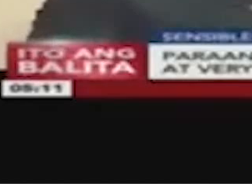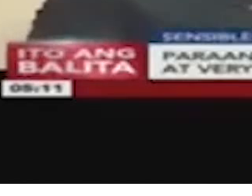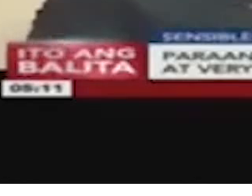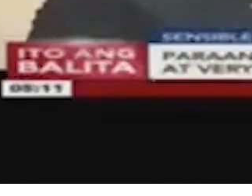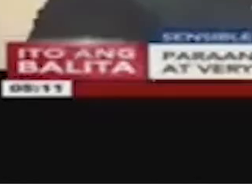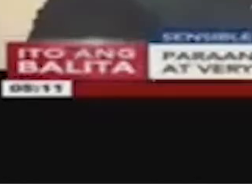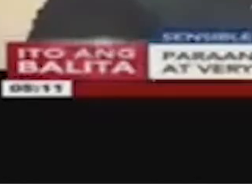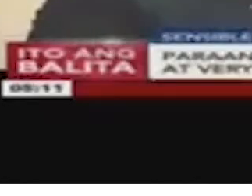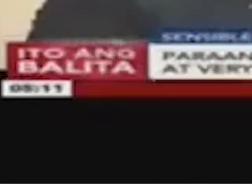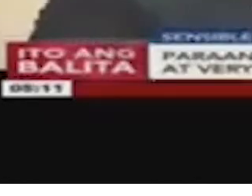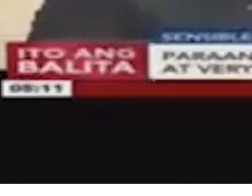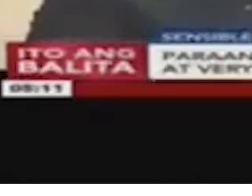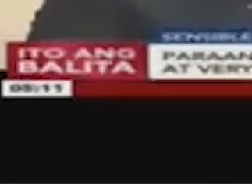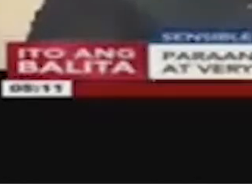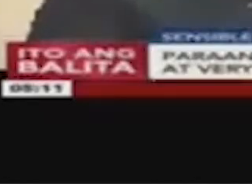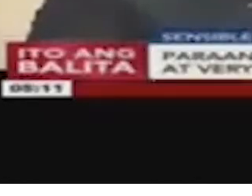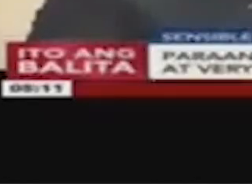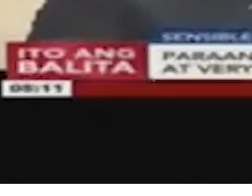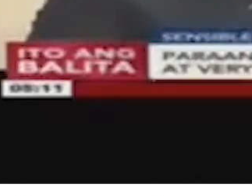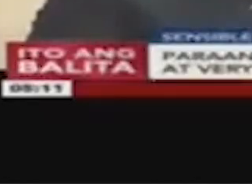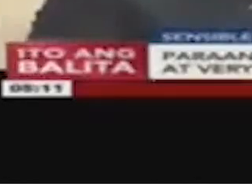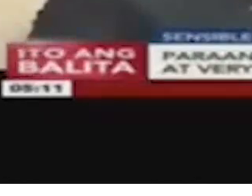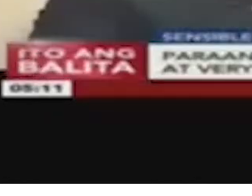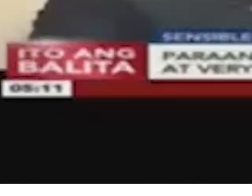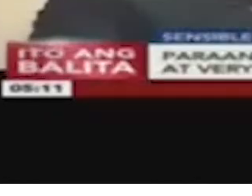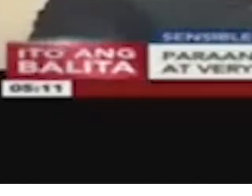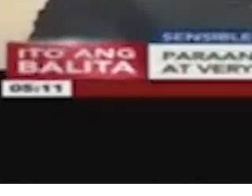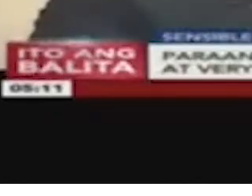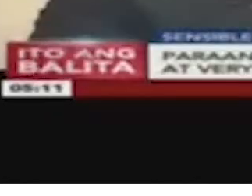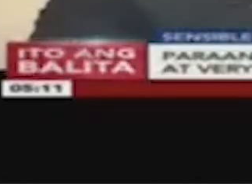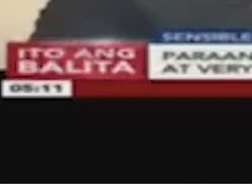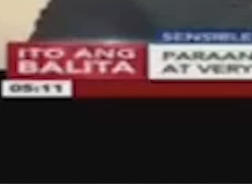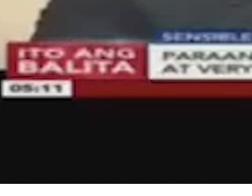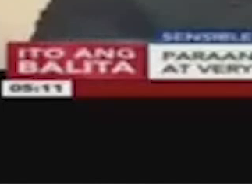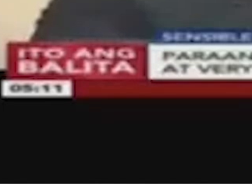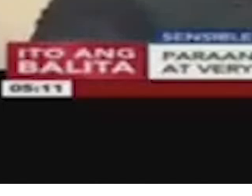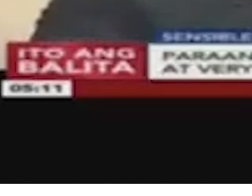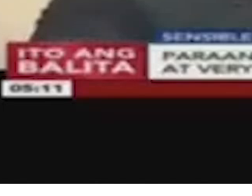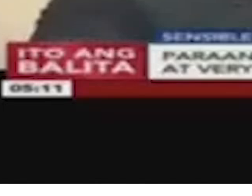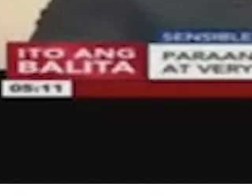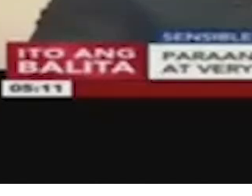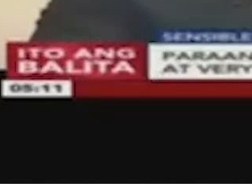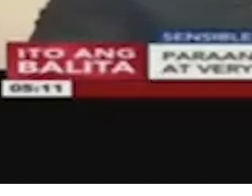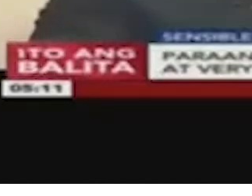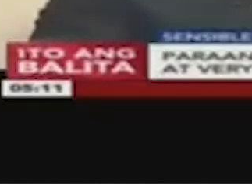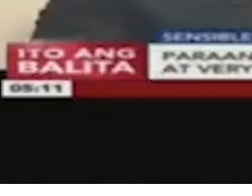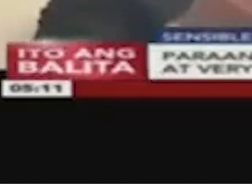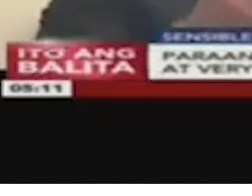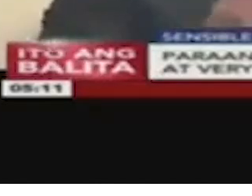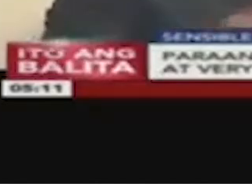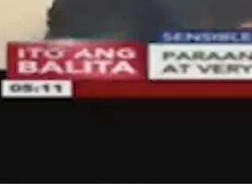sana parati kayong makiramdam King Amano ning kakatamo apong gino